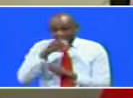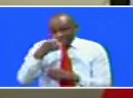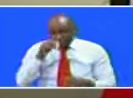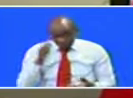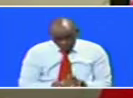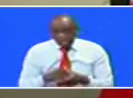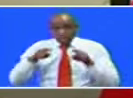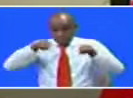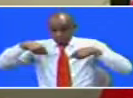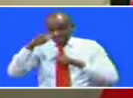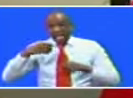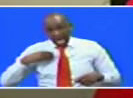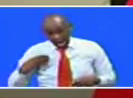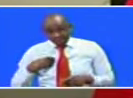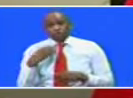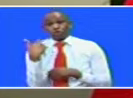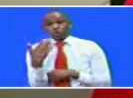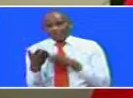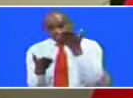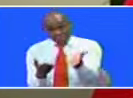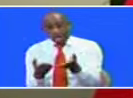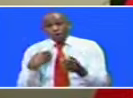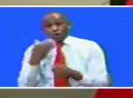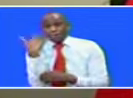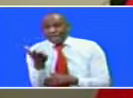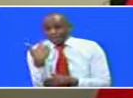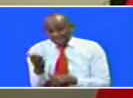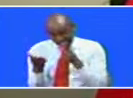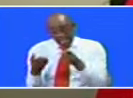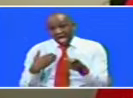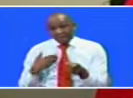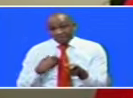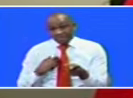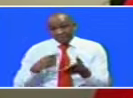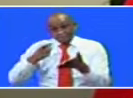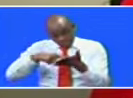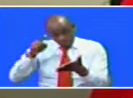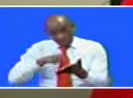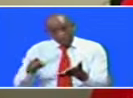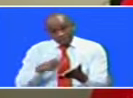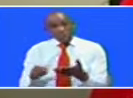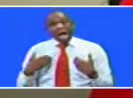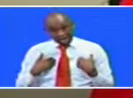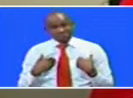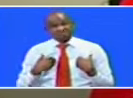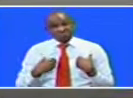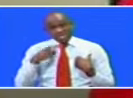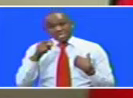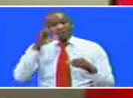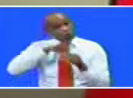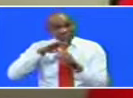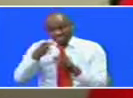lina boxi ambayo ilikuwa na stakabadhi ama na baadhi ya vijikaratasi ambavyo vilikuwa vimetumika hasa katika upigaji